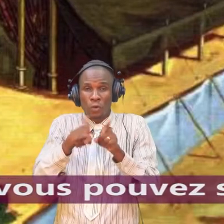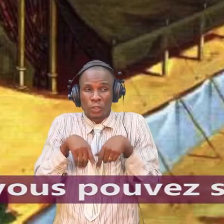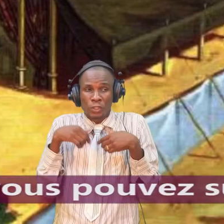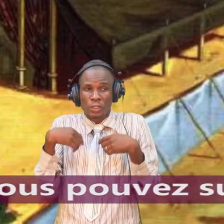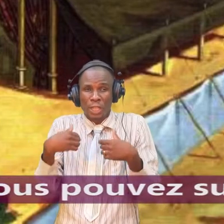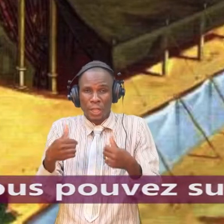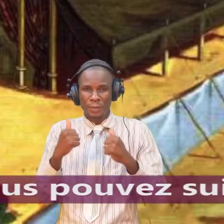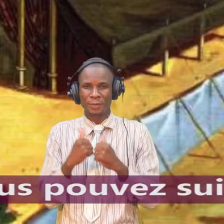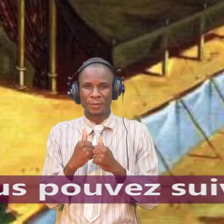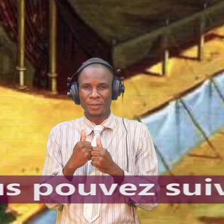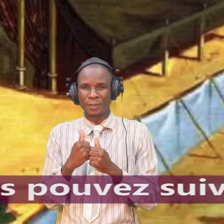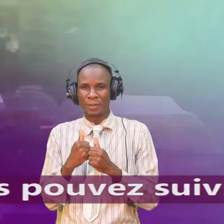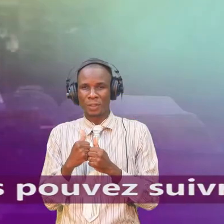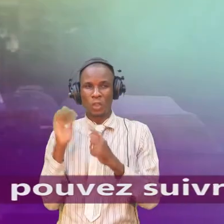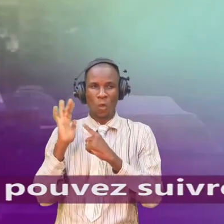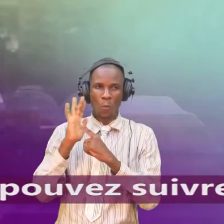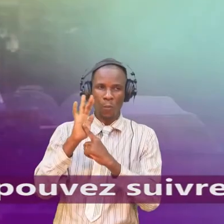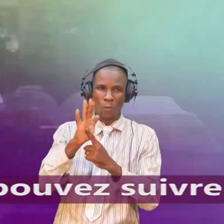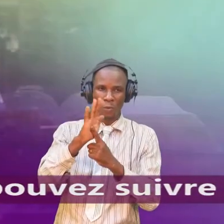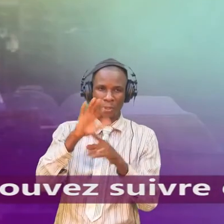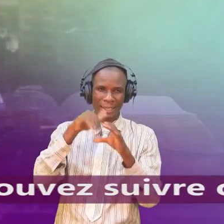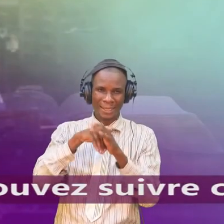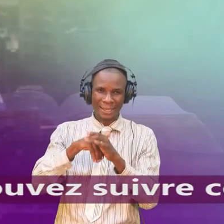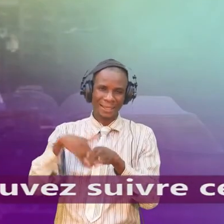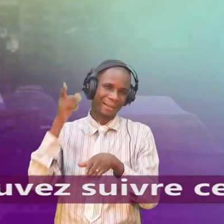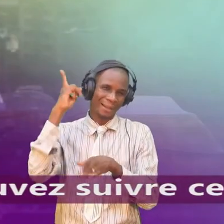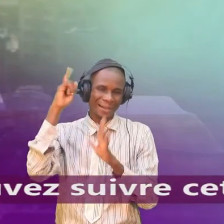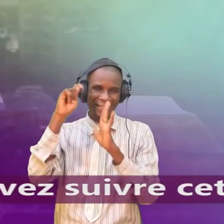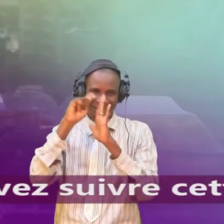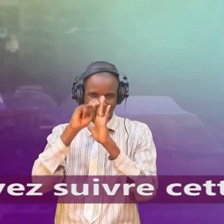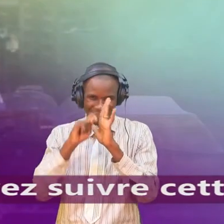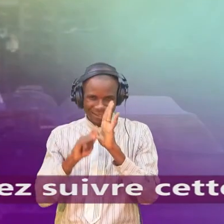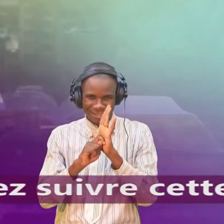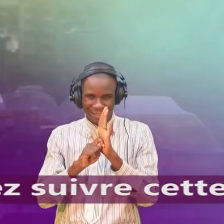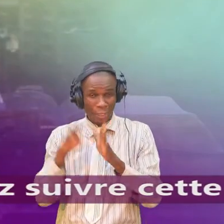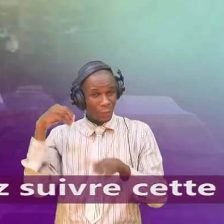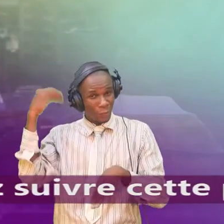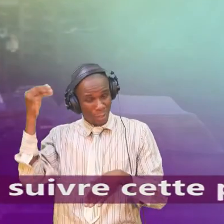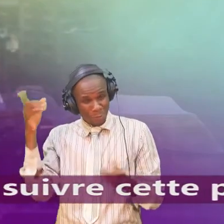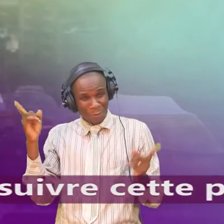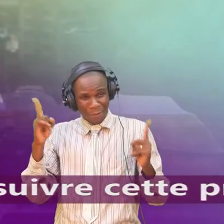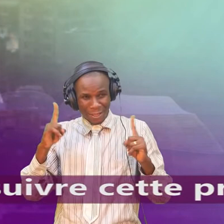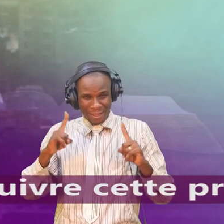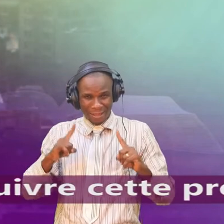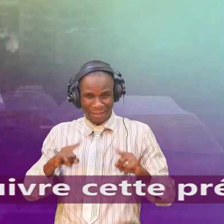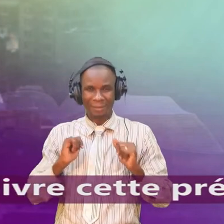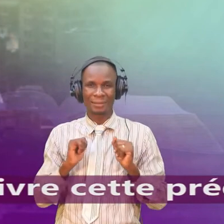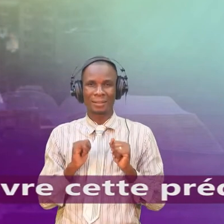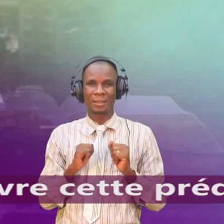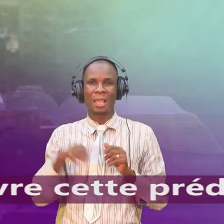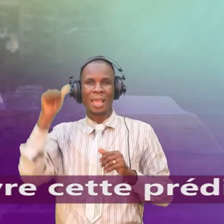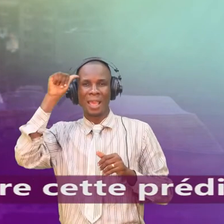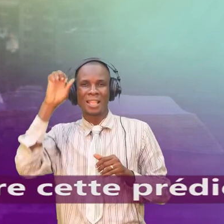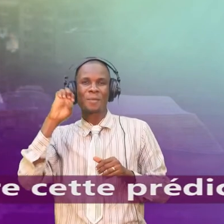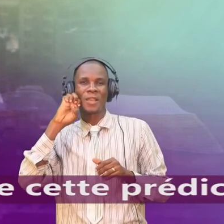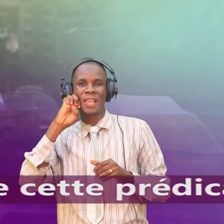ya kichwa ya mwana kondoo, unatakiri dhambi zako, unamchinja. Ili uoneshe kwamba dhambi zako zimewekwa juu